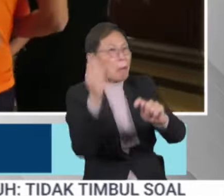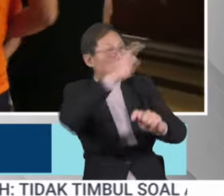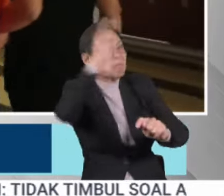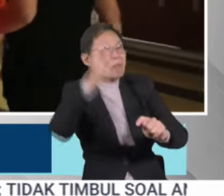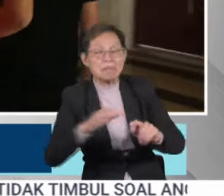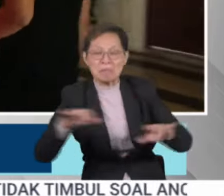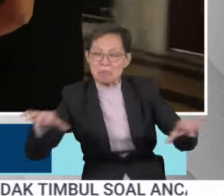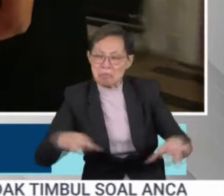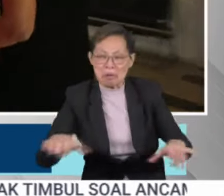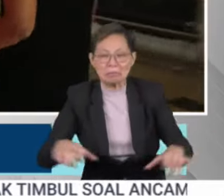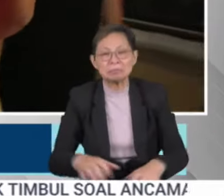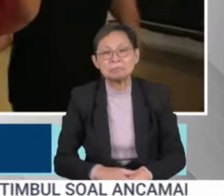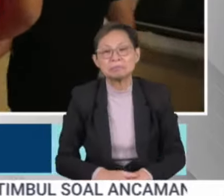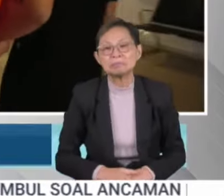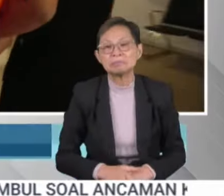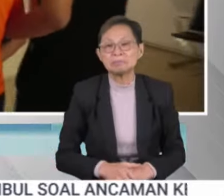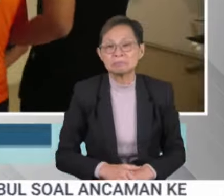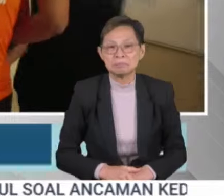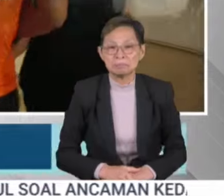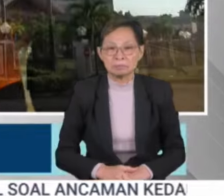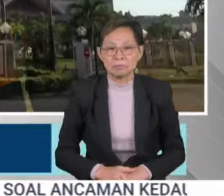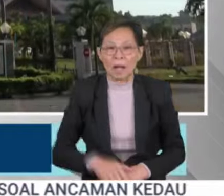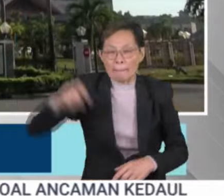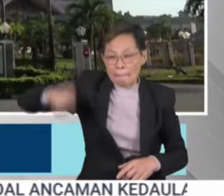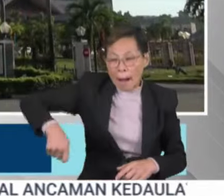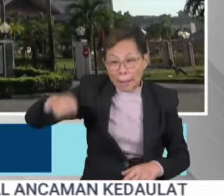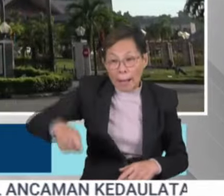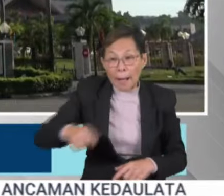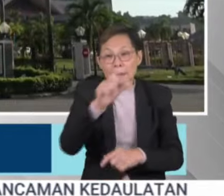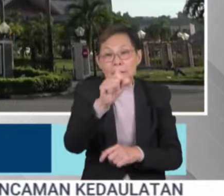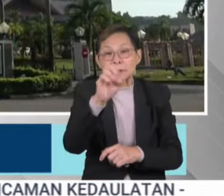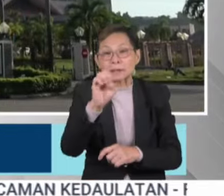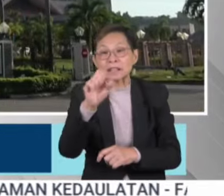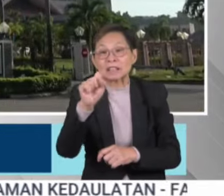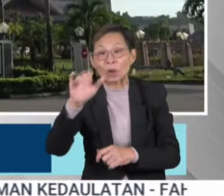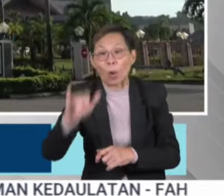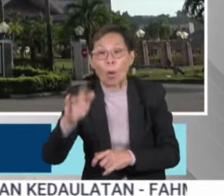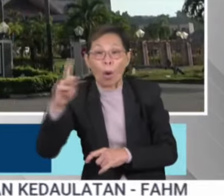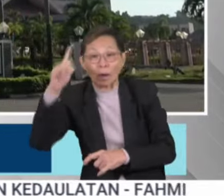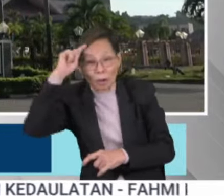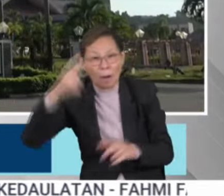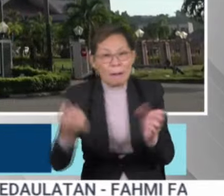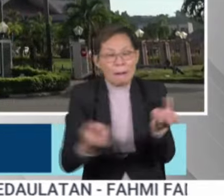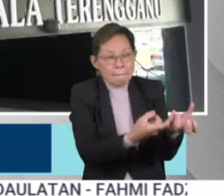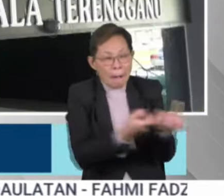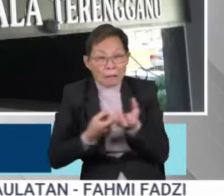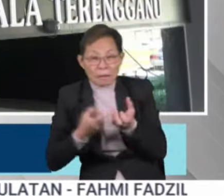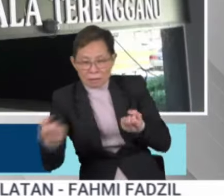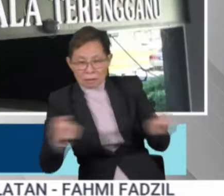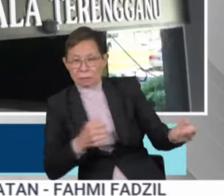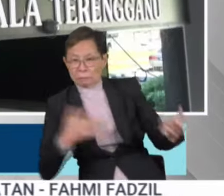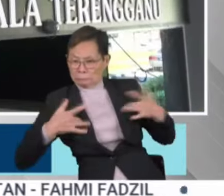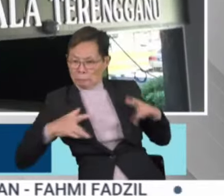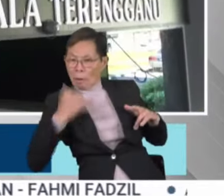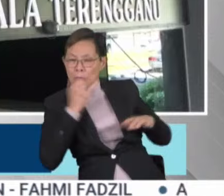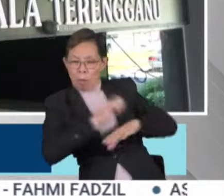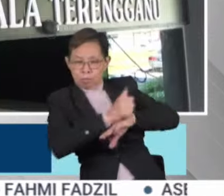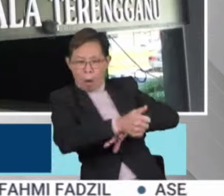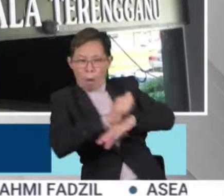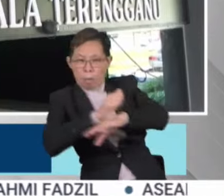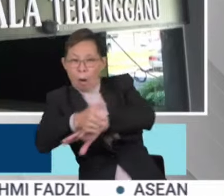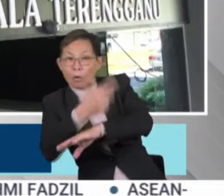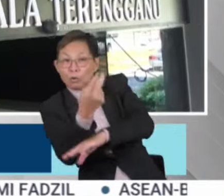pernah dilakukan. Di Mahkamah Session Kuala Terengganu, penarik kereta mengaku tidak bersalah atas dua